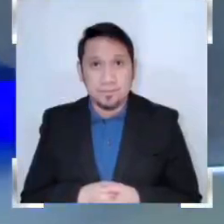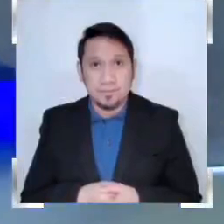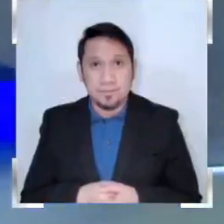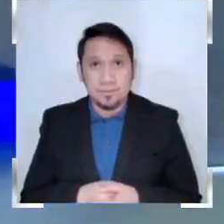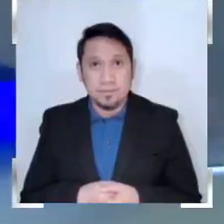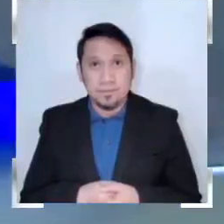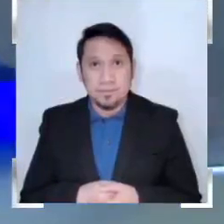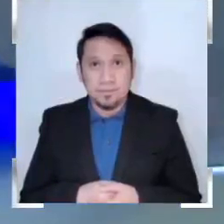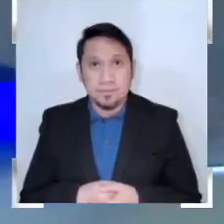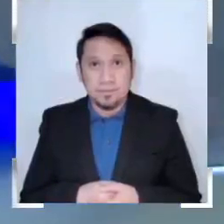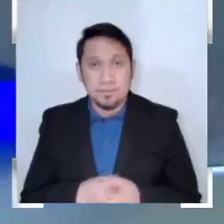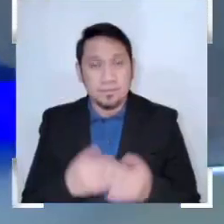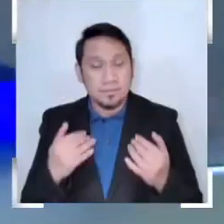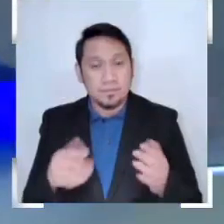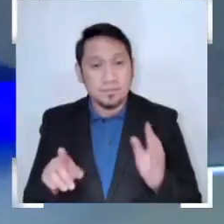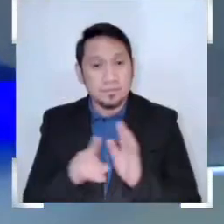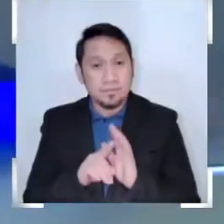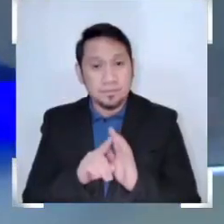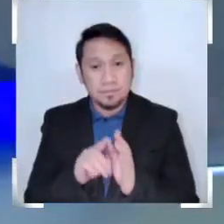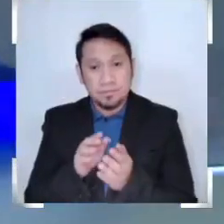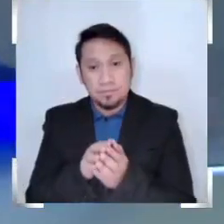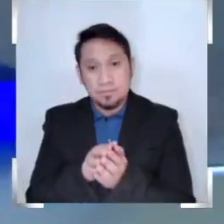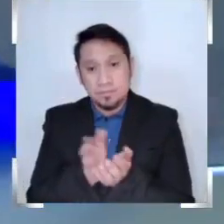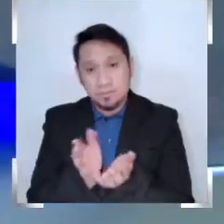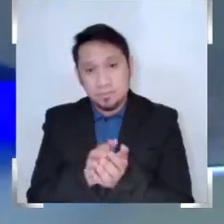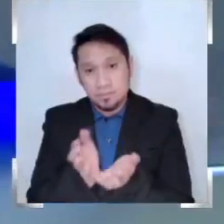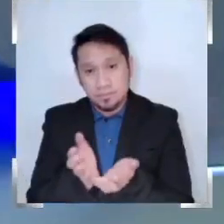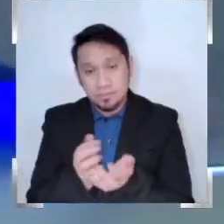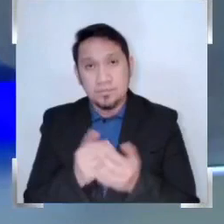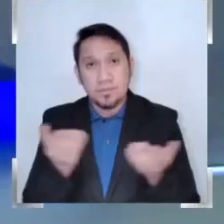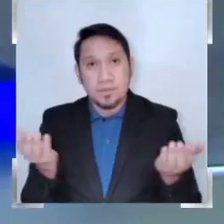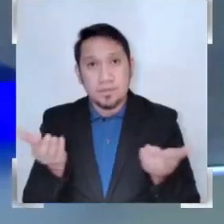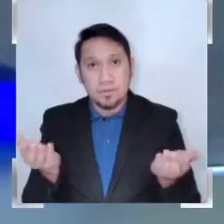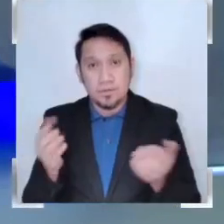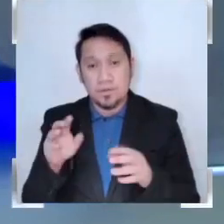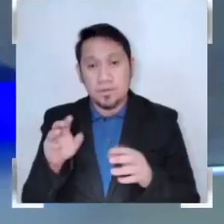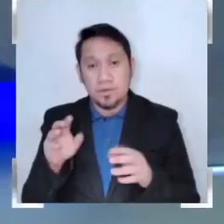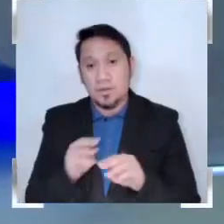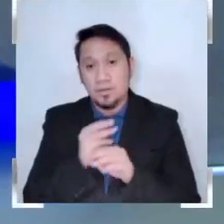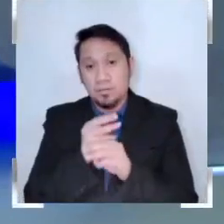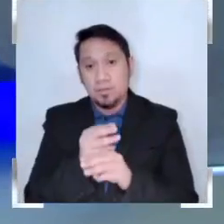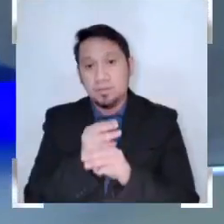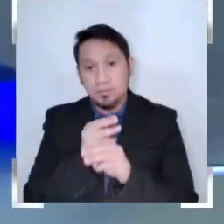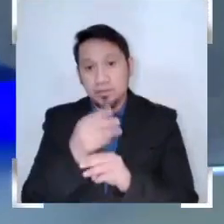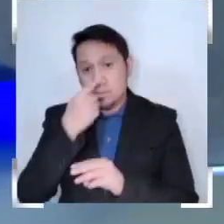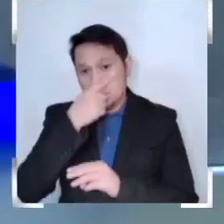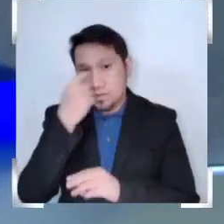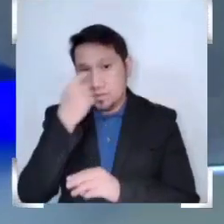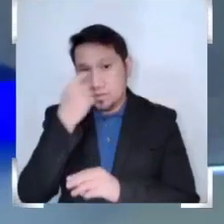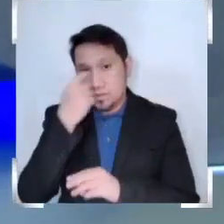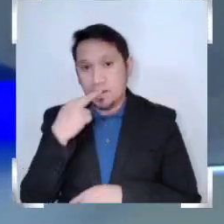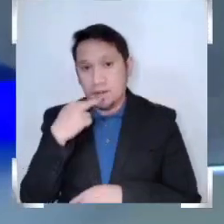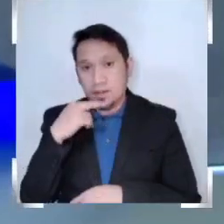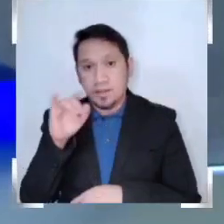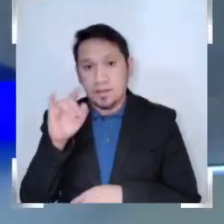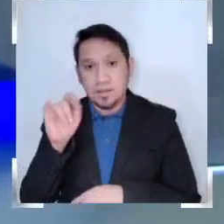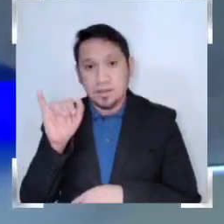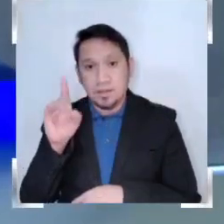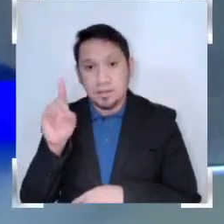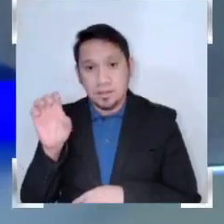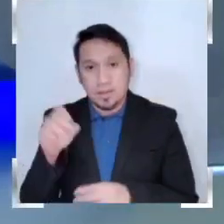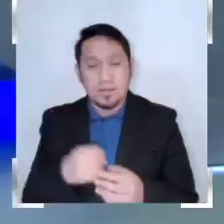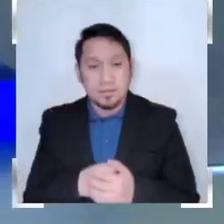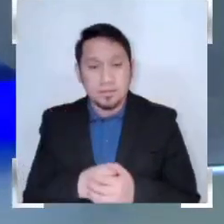Ipinagbawal muna pagkain ng shellfish sa karagatang sakop ng Milagros sa Masbate dahil sa red tide. Aabot po sa 25 residente